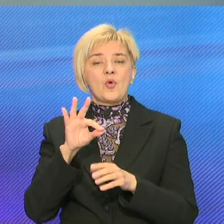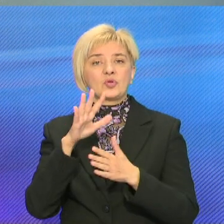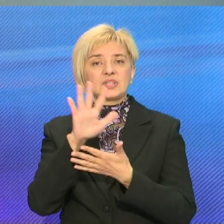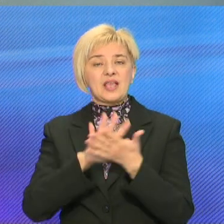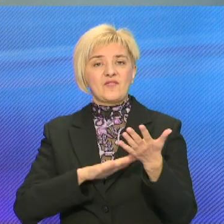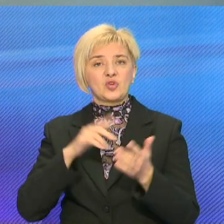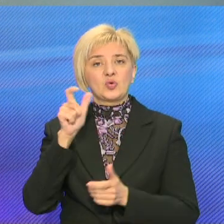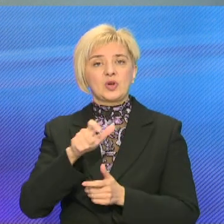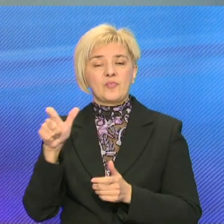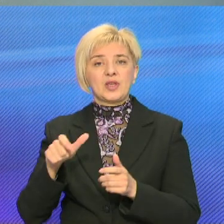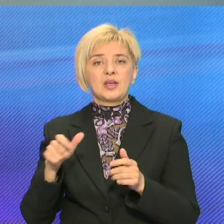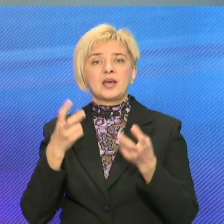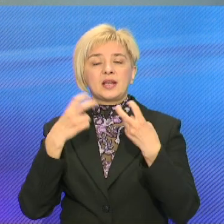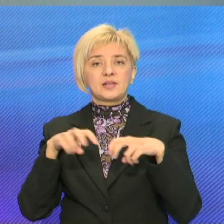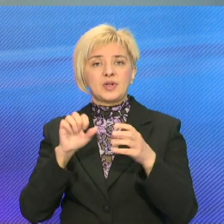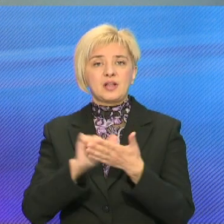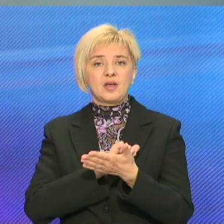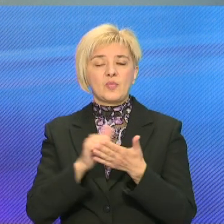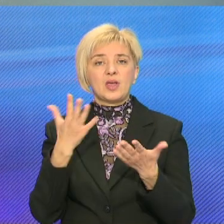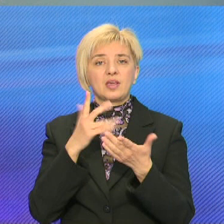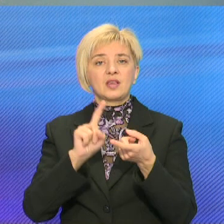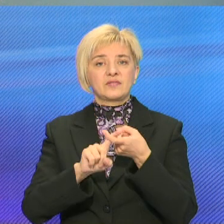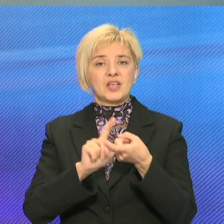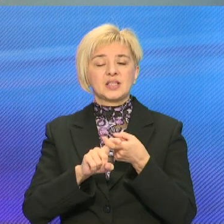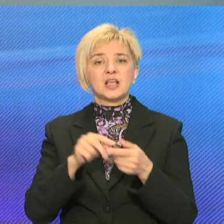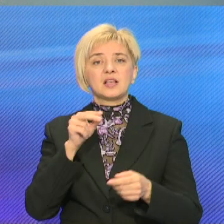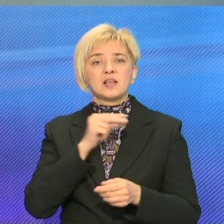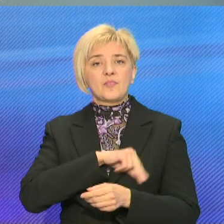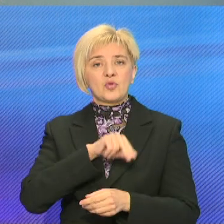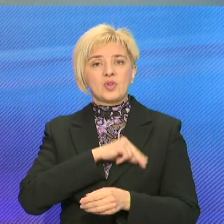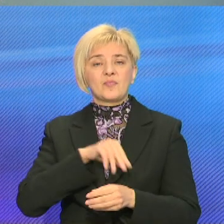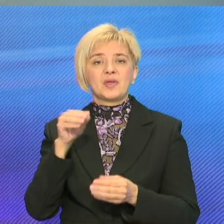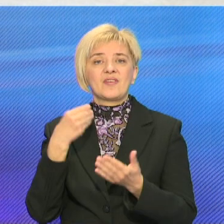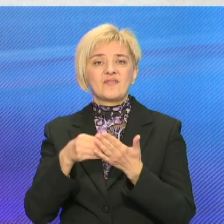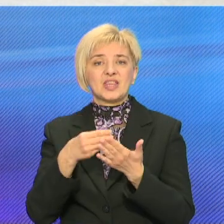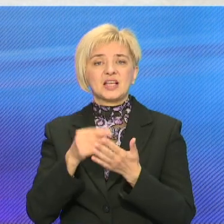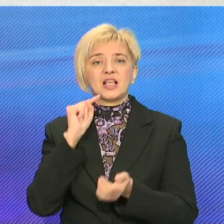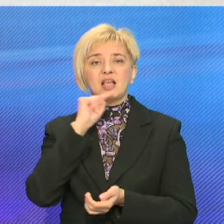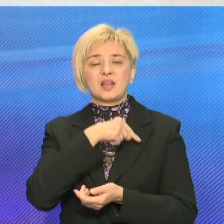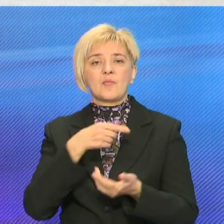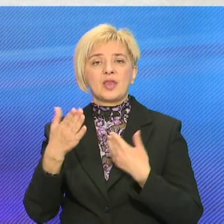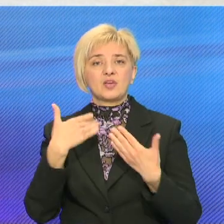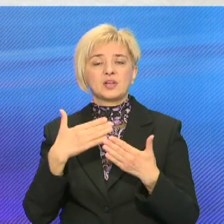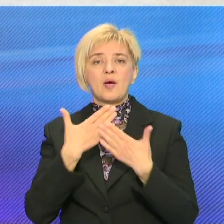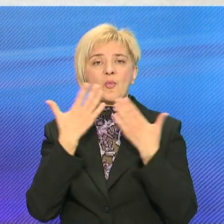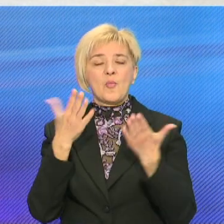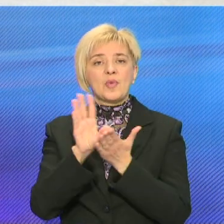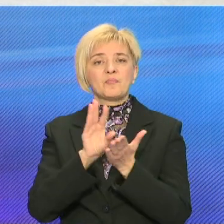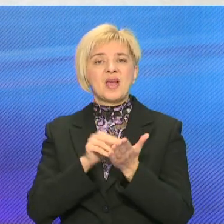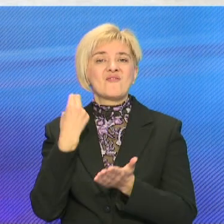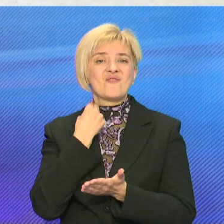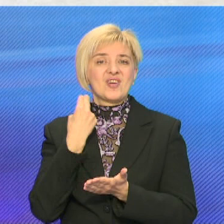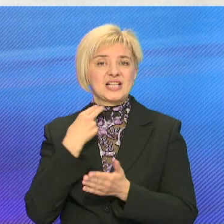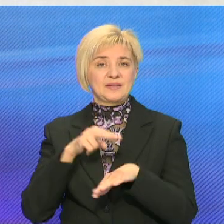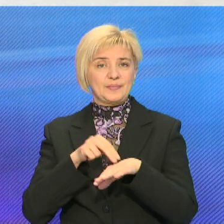расписок документов, которые закранают працовные и финансово-экономичные отношения. За пошних прикладов у Лиски Рауса звернулася